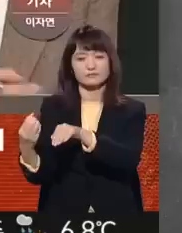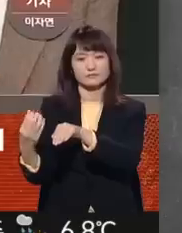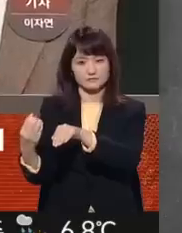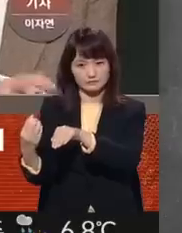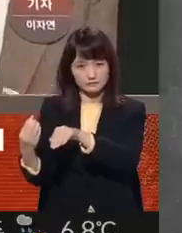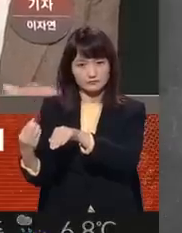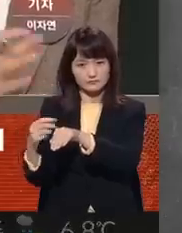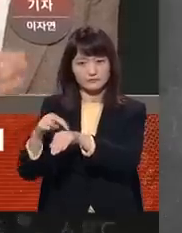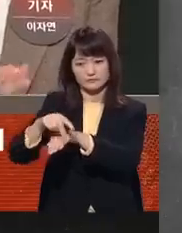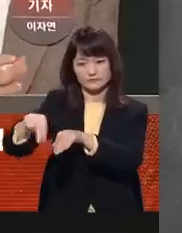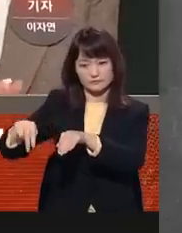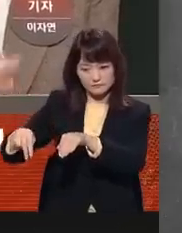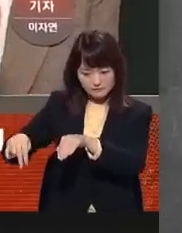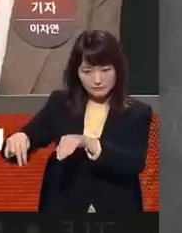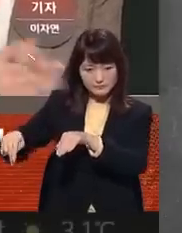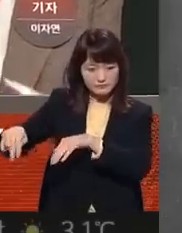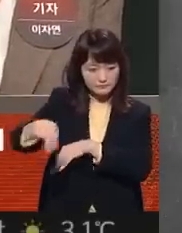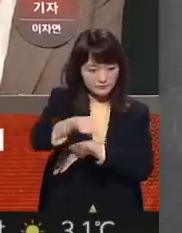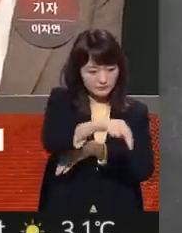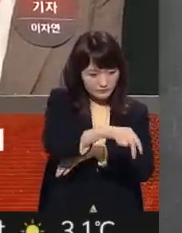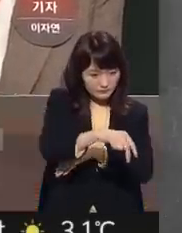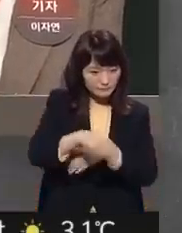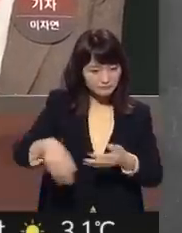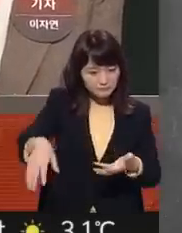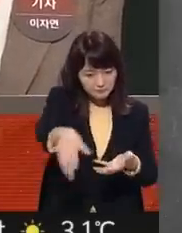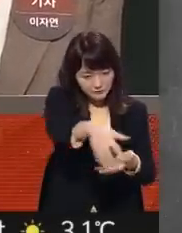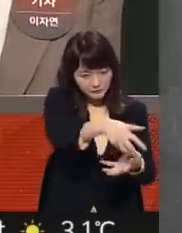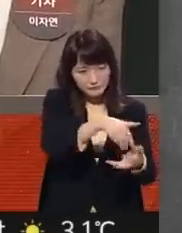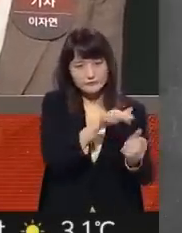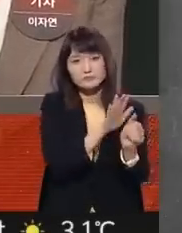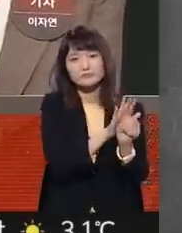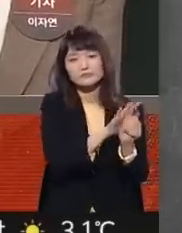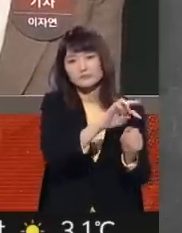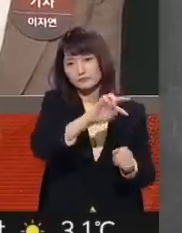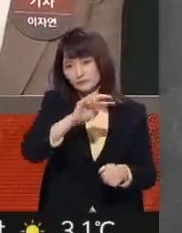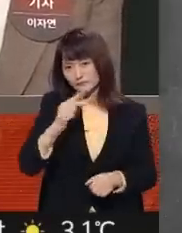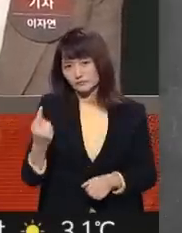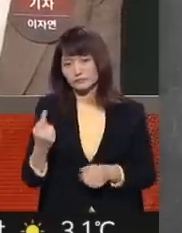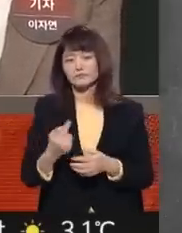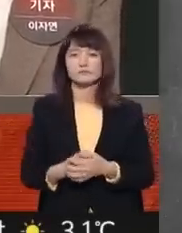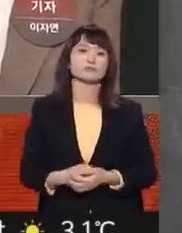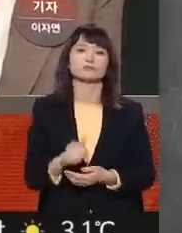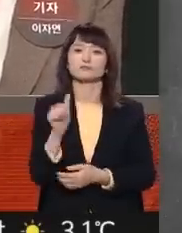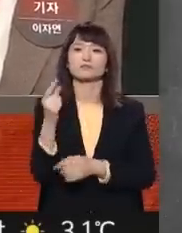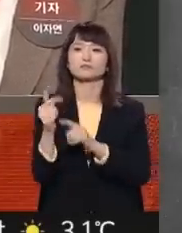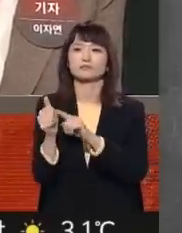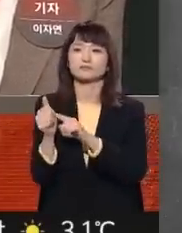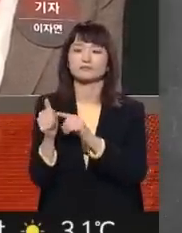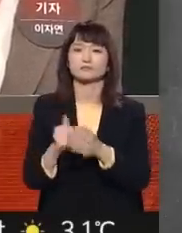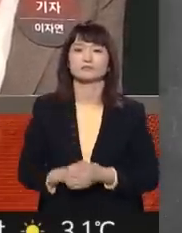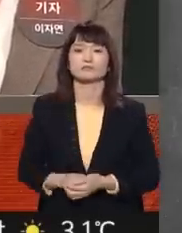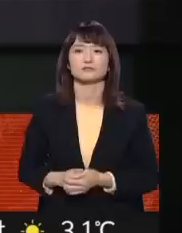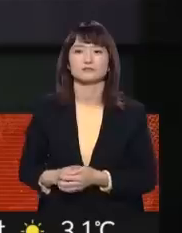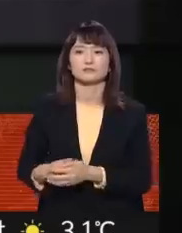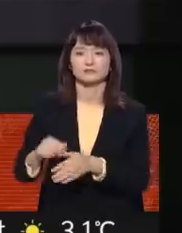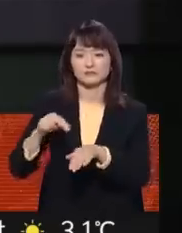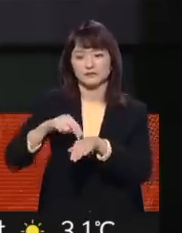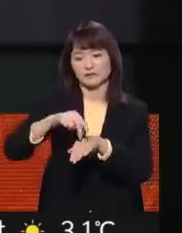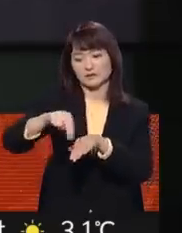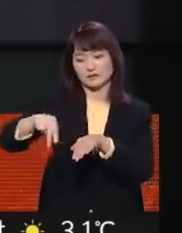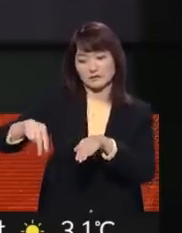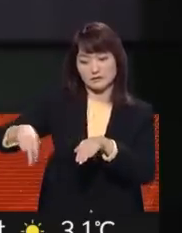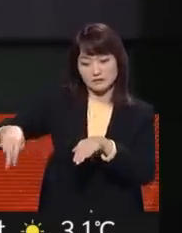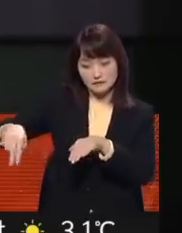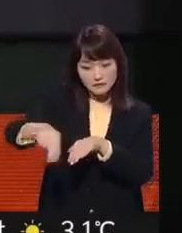뒤에 차에서 내려서 함께 쓰레기를 줍고 돌아왔다고 하는데요. 이 글쓴이는 홍석천 씨와 함께 돕지 못한 게 부끄러웠다 이렇게